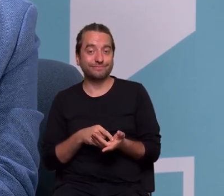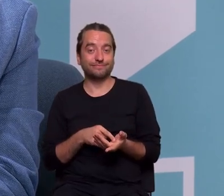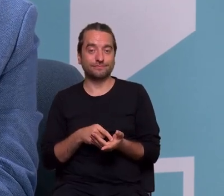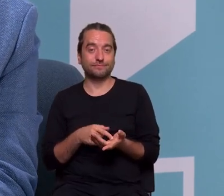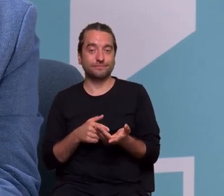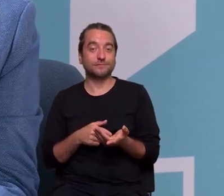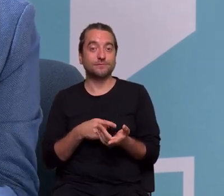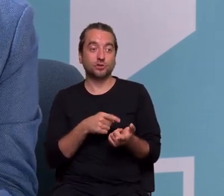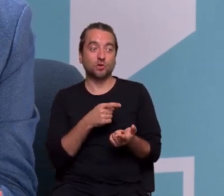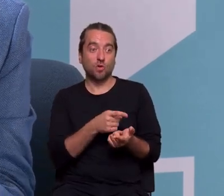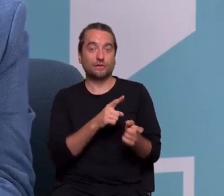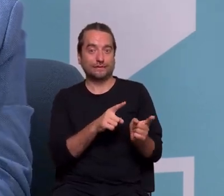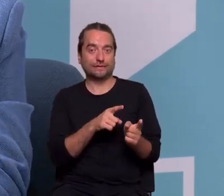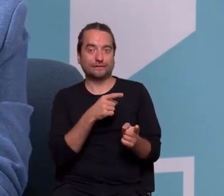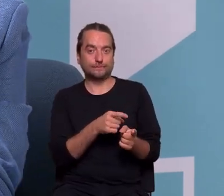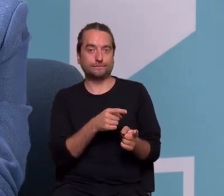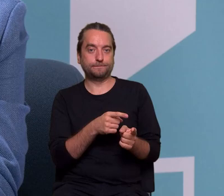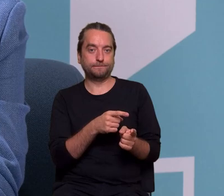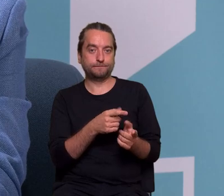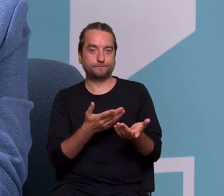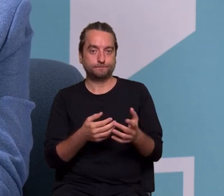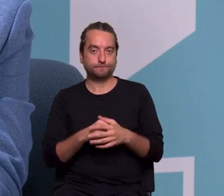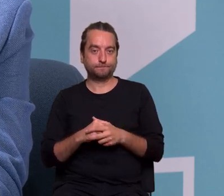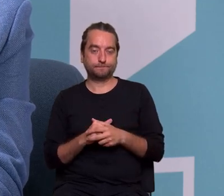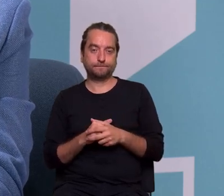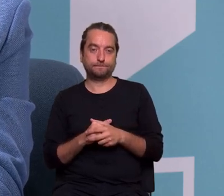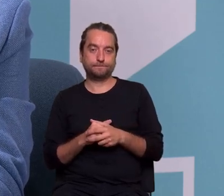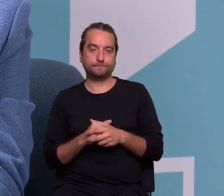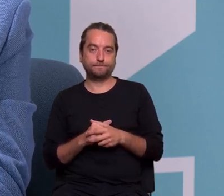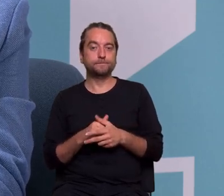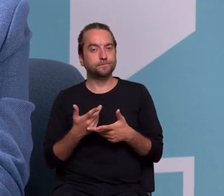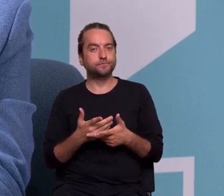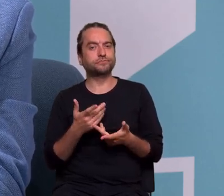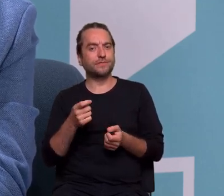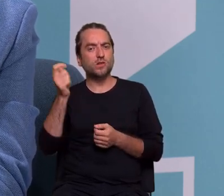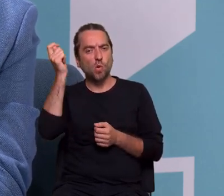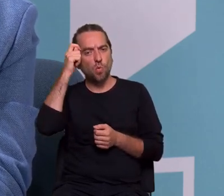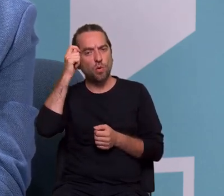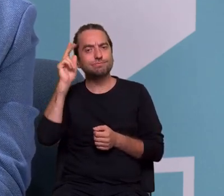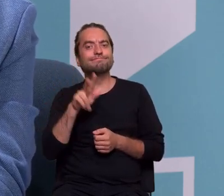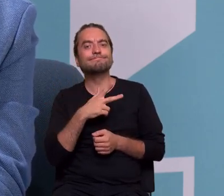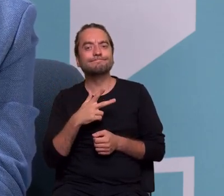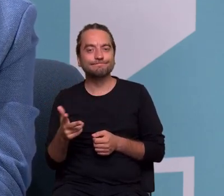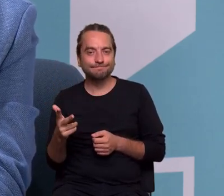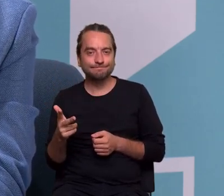no, znaczy, po prostu tak powiem. Natomiast wydaje mi się, że kłopot zaczyna się wówczas, kiedy